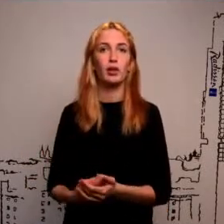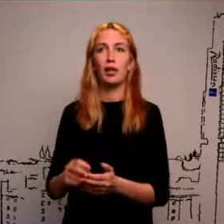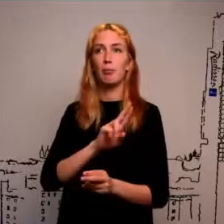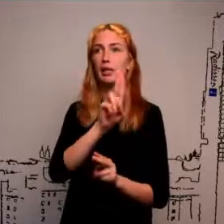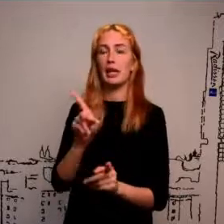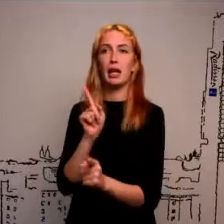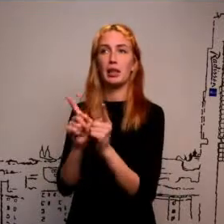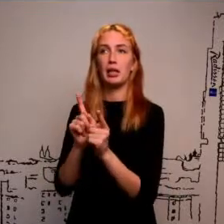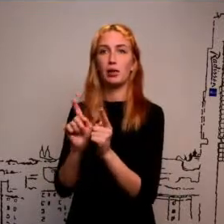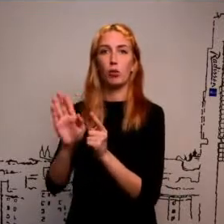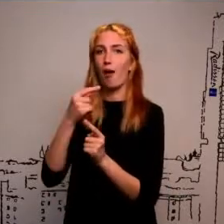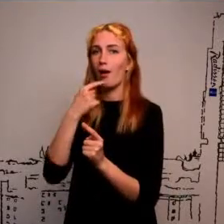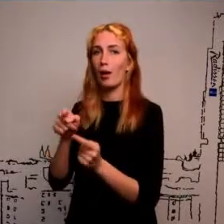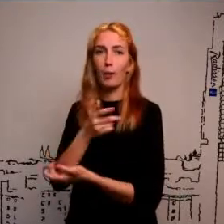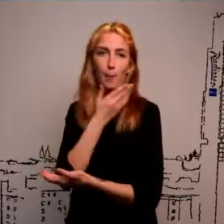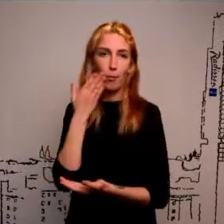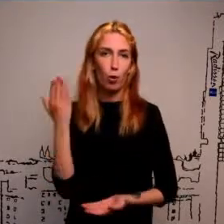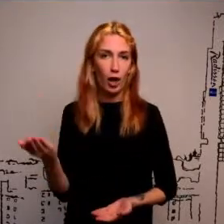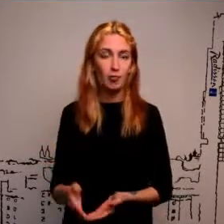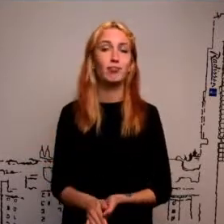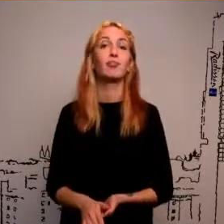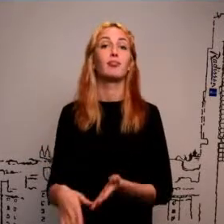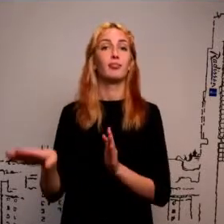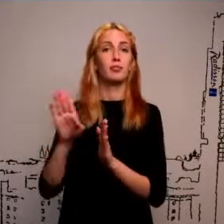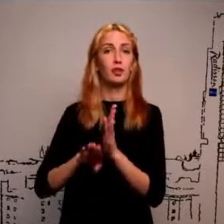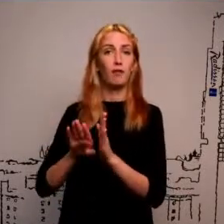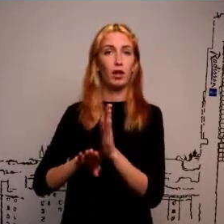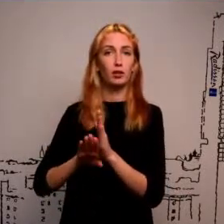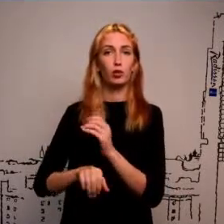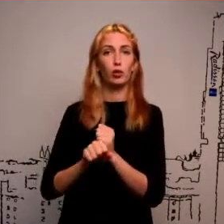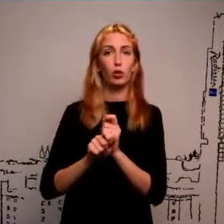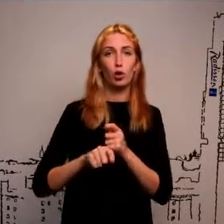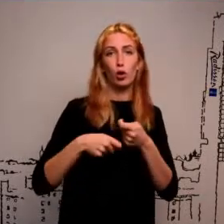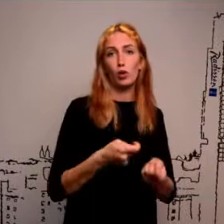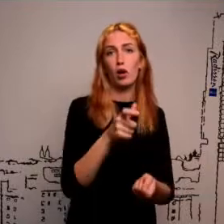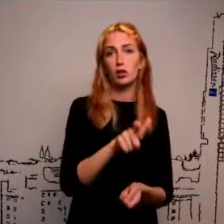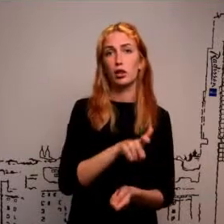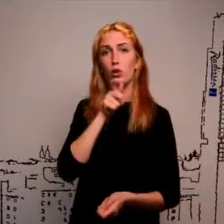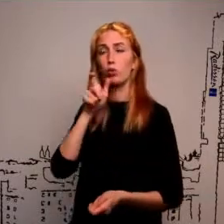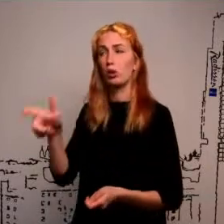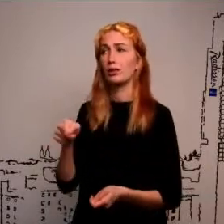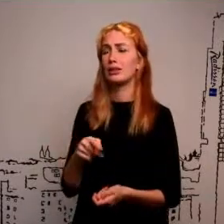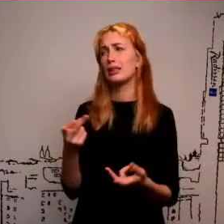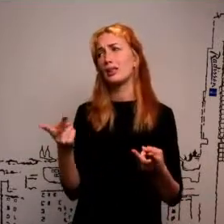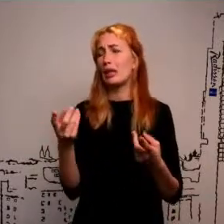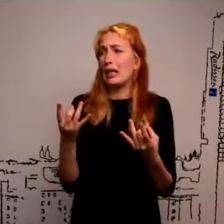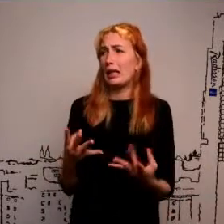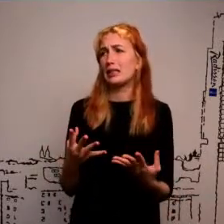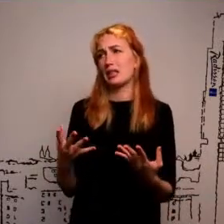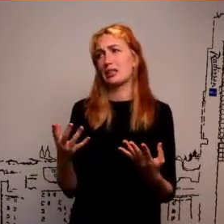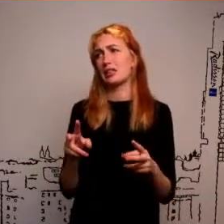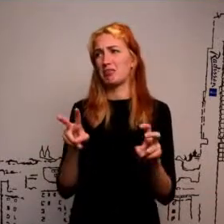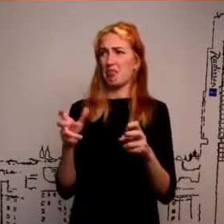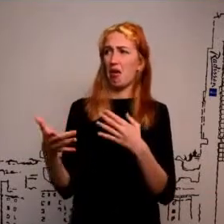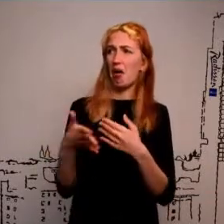ole. Ja väga tihti on nendele ka tööandja näiteks öelnud, et noh, see on selline noh, lihtsalt formaalsus, et teeme